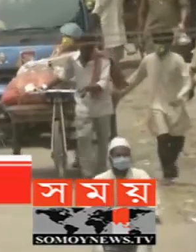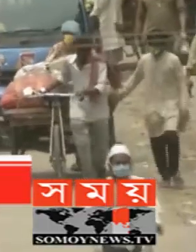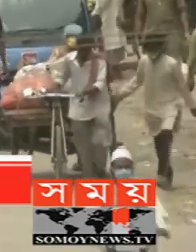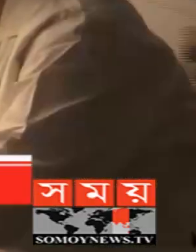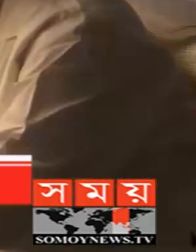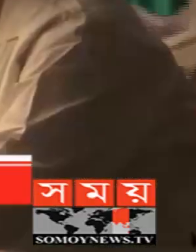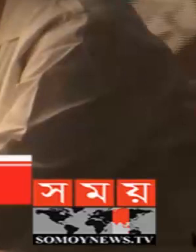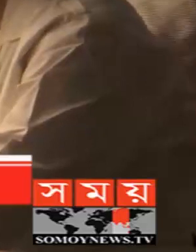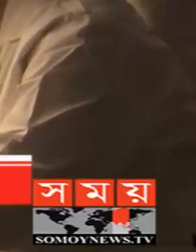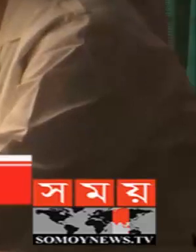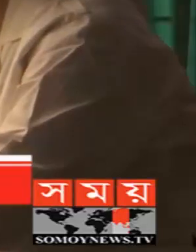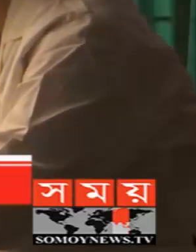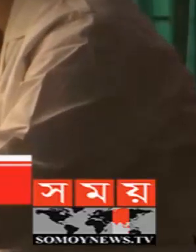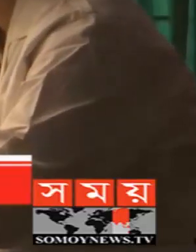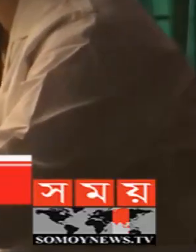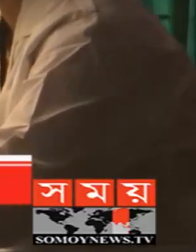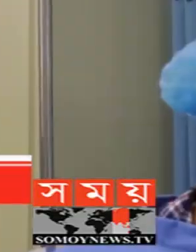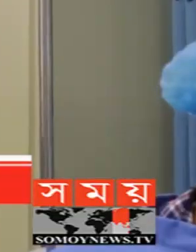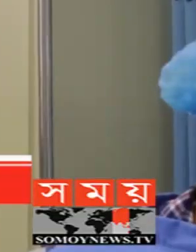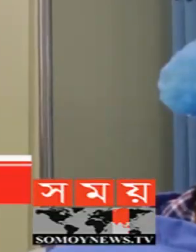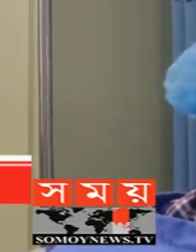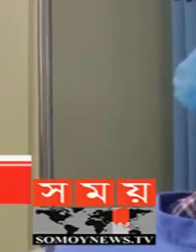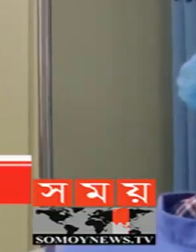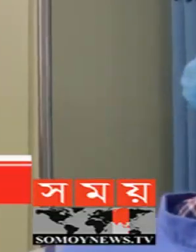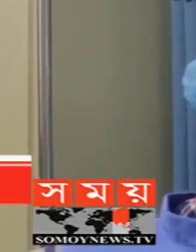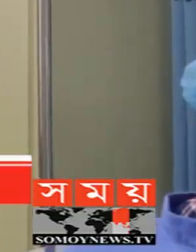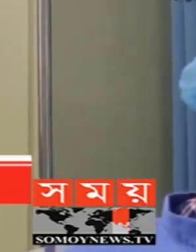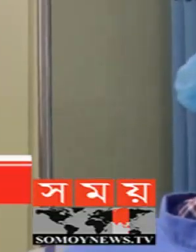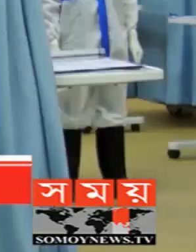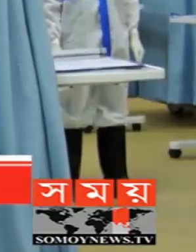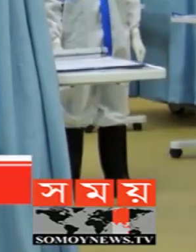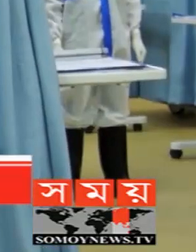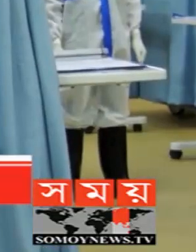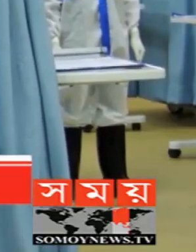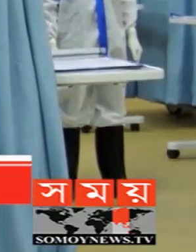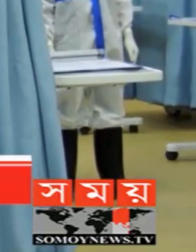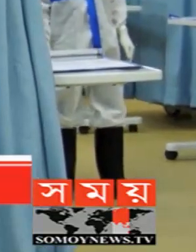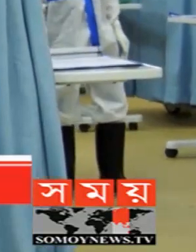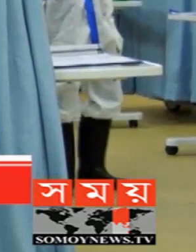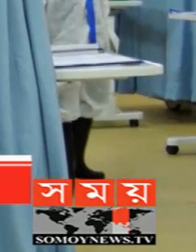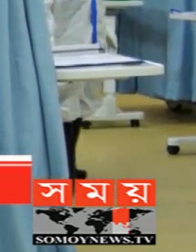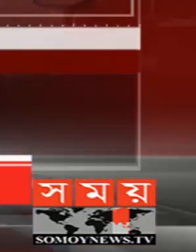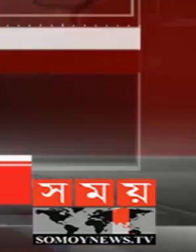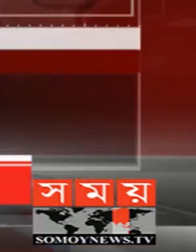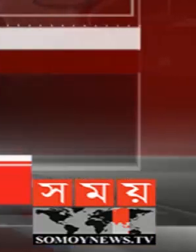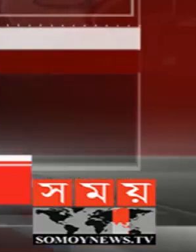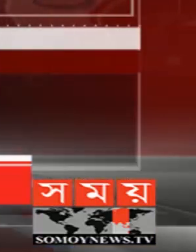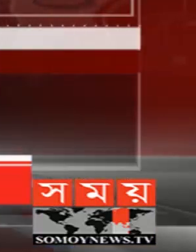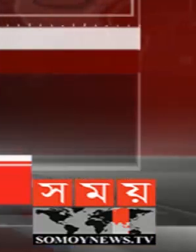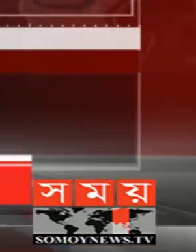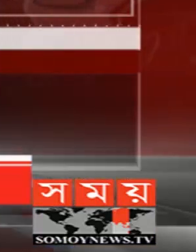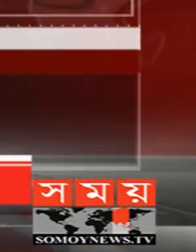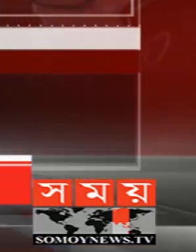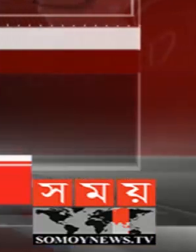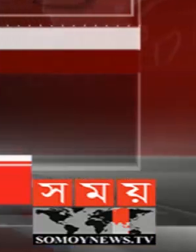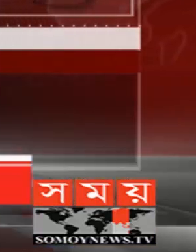একজন থেকে কতজনে ছড়াচ্ছে করোনা এখনো তা অজানা। জানতে পারলে সহজ হবে লকডাউন তুলে নেওয়া। আমরা কিছু